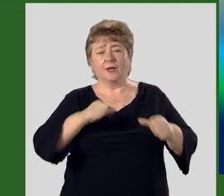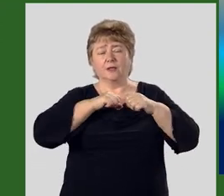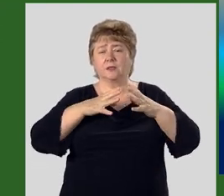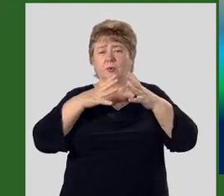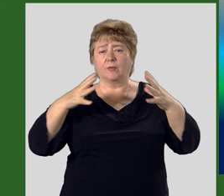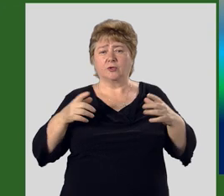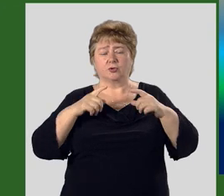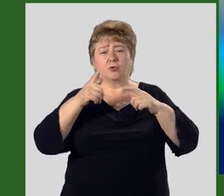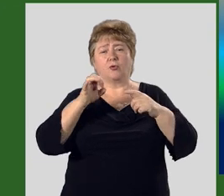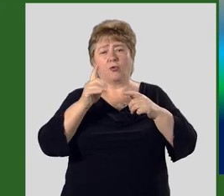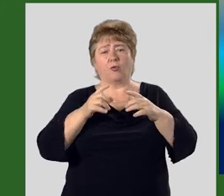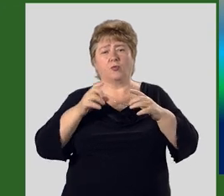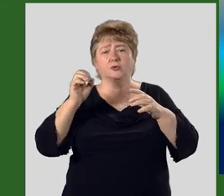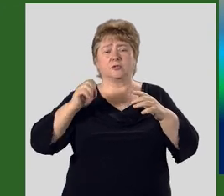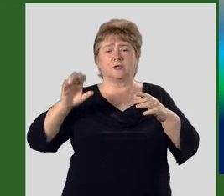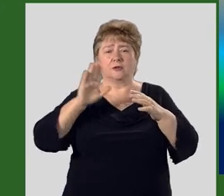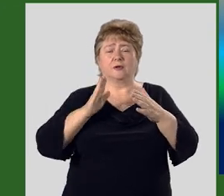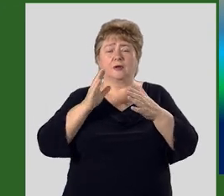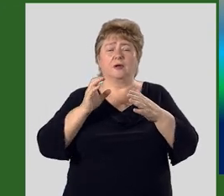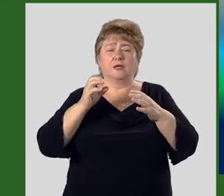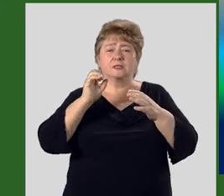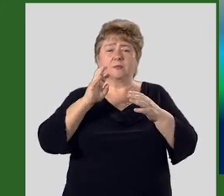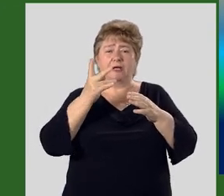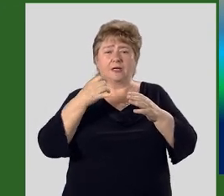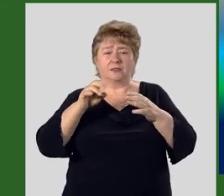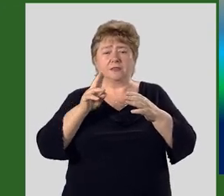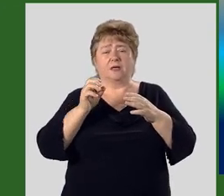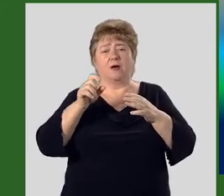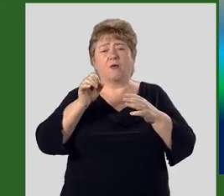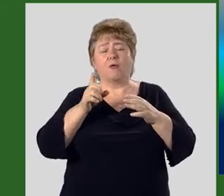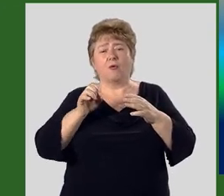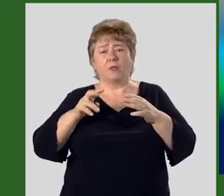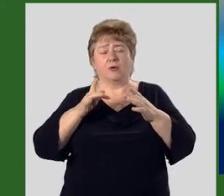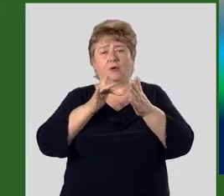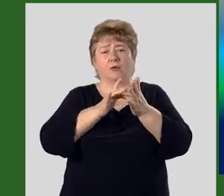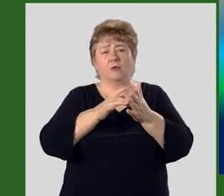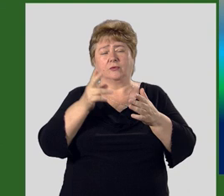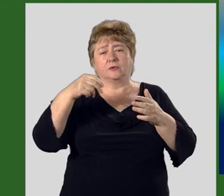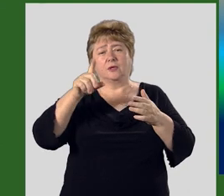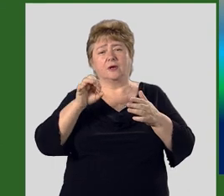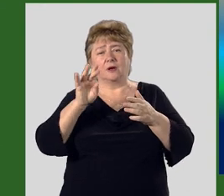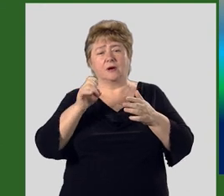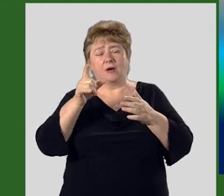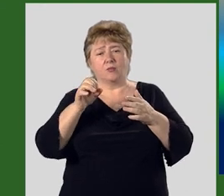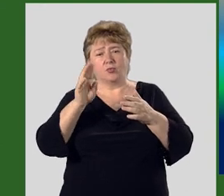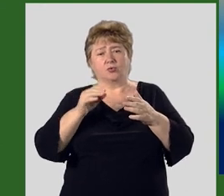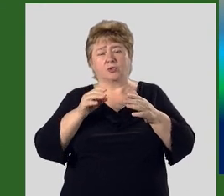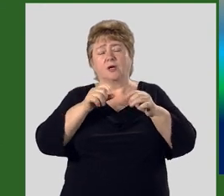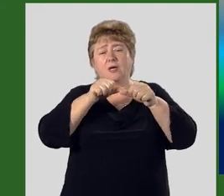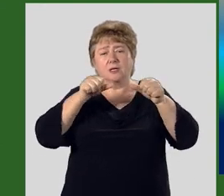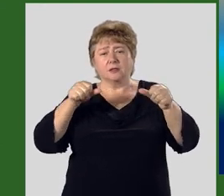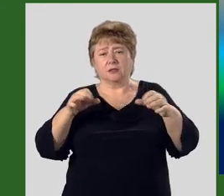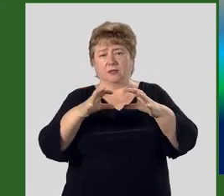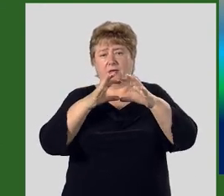Самый большой глобус в Европе расположен в Смоленской области, недалеко от города Дорогобужа. Диаметр